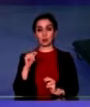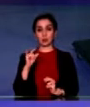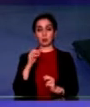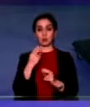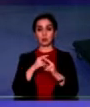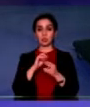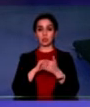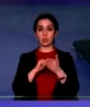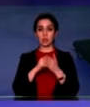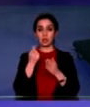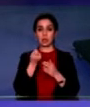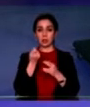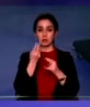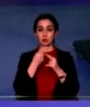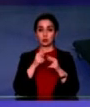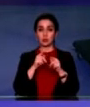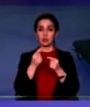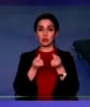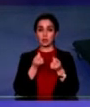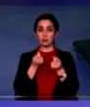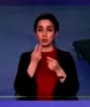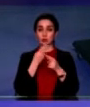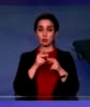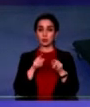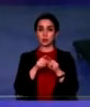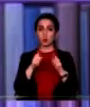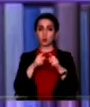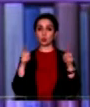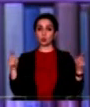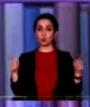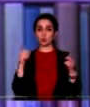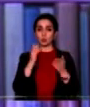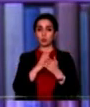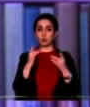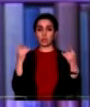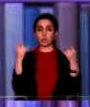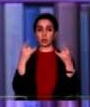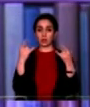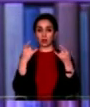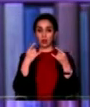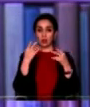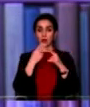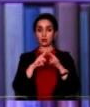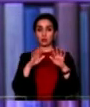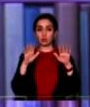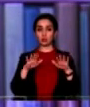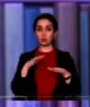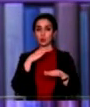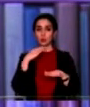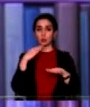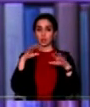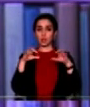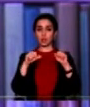kamchiligi bu berilgan variantlar ro'yxati uzun bo'lsa, demak ekranimizda juda ko'pgina joyni egallashi